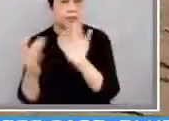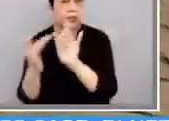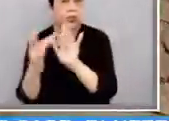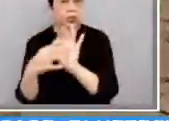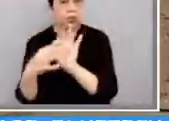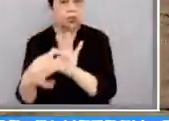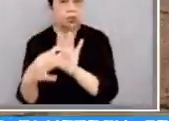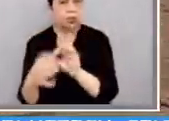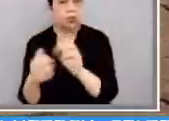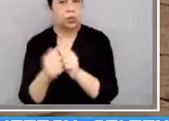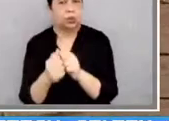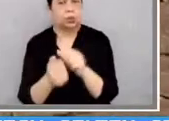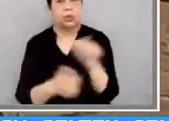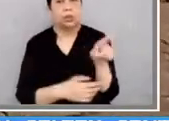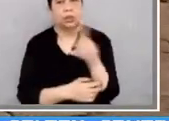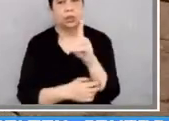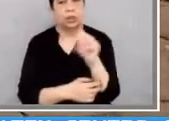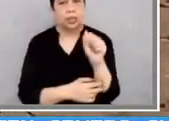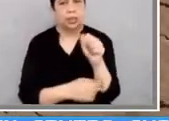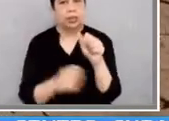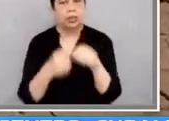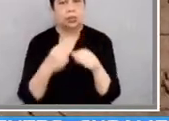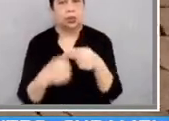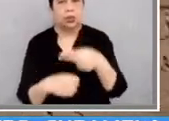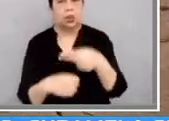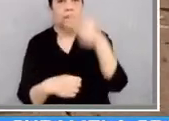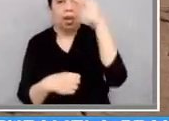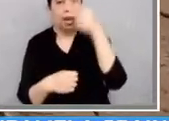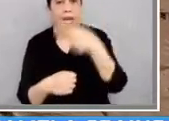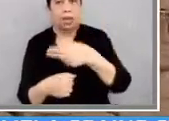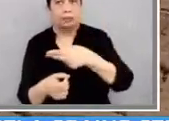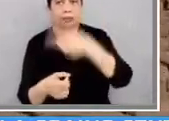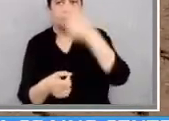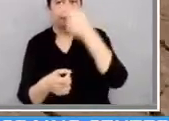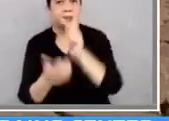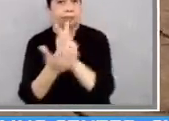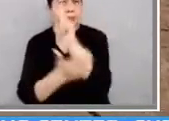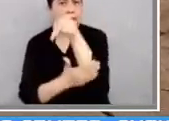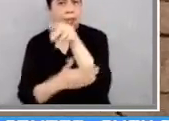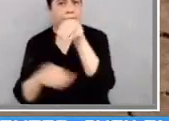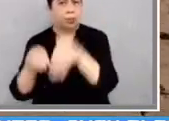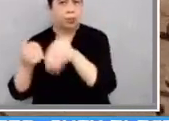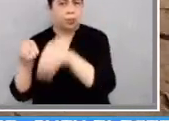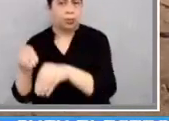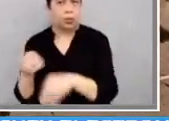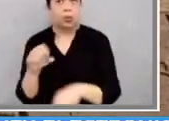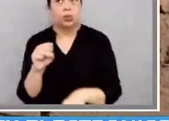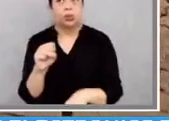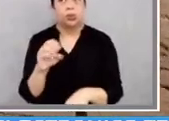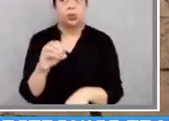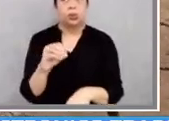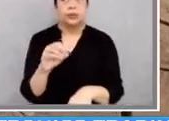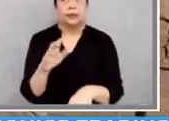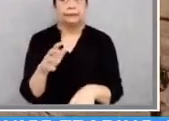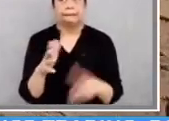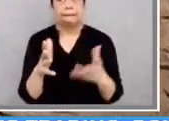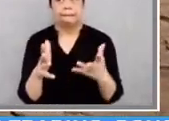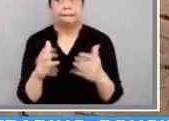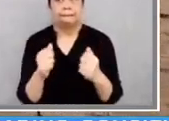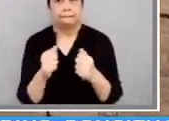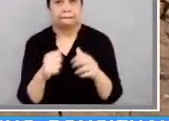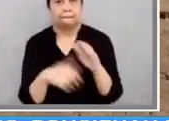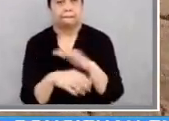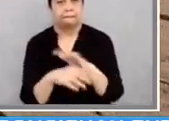sa DA para naman po high-value crops sa mga ilalagay natin doon. So, ito po ay convergence effort namin.